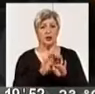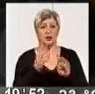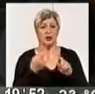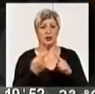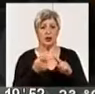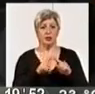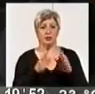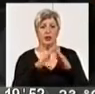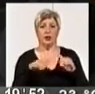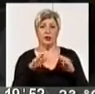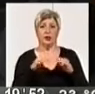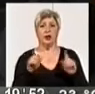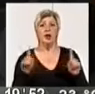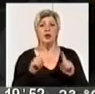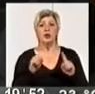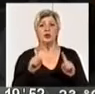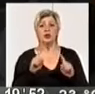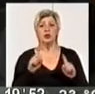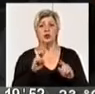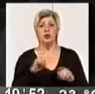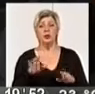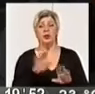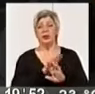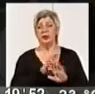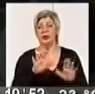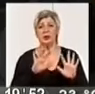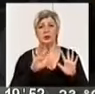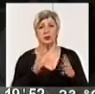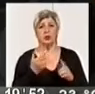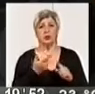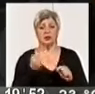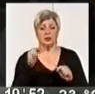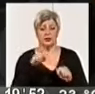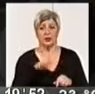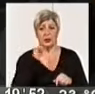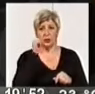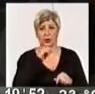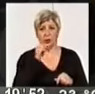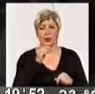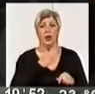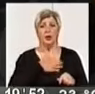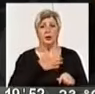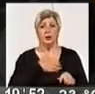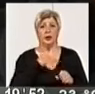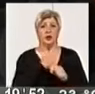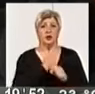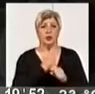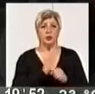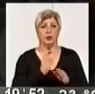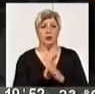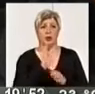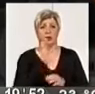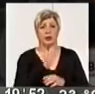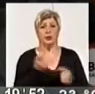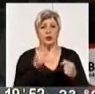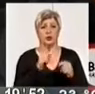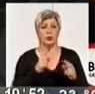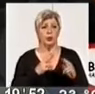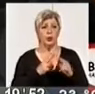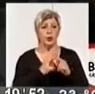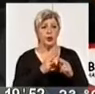заведения. Чтобы не произошло это в этом году, в общем-то, наша работа направлена на то, чтобы предупредить и выполнить все